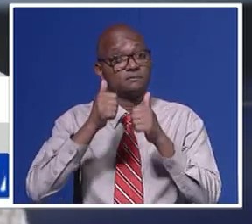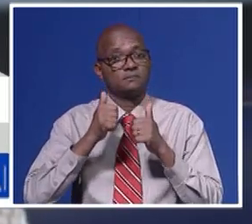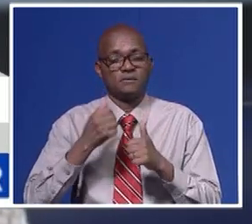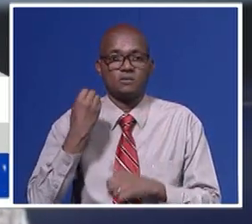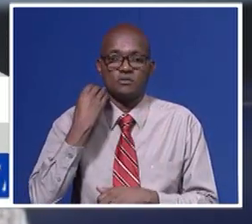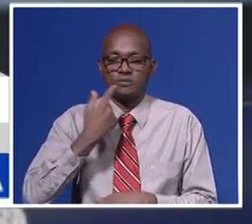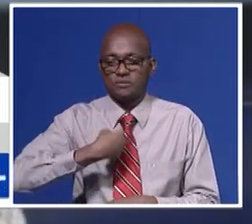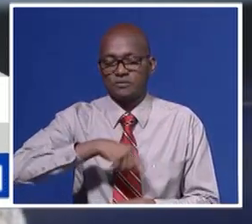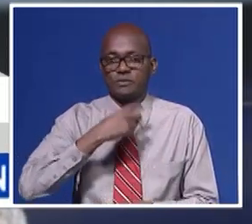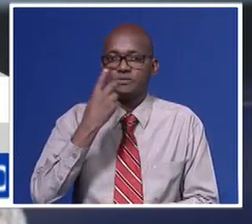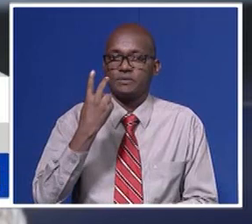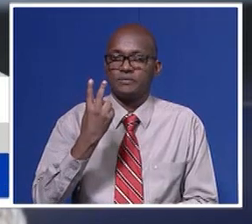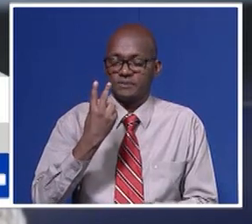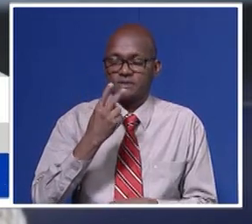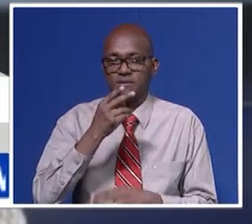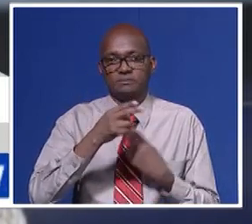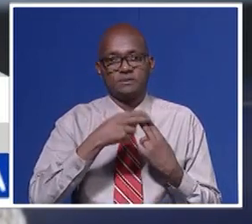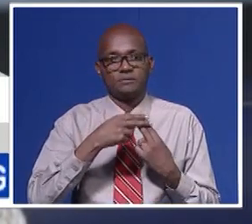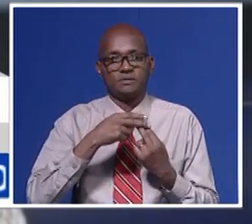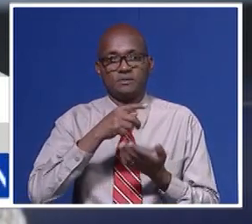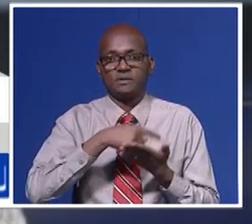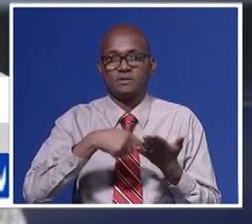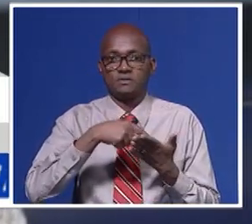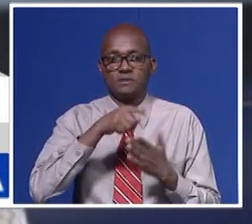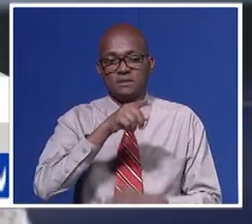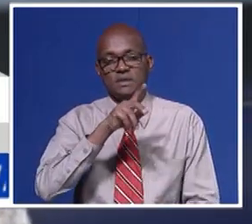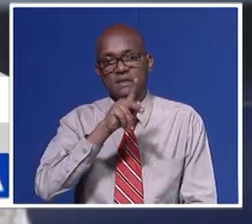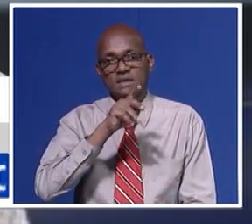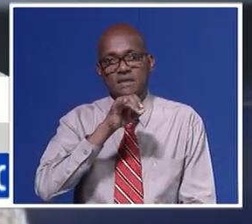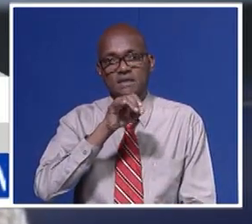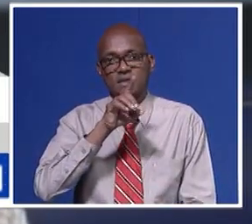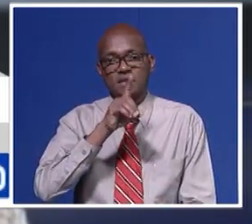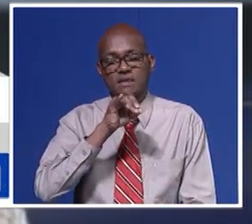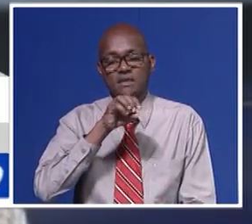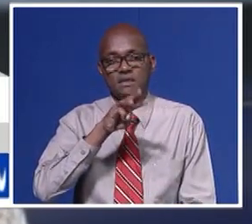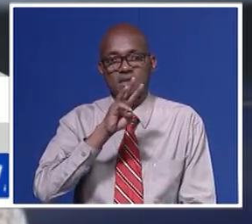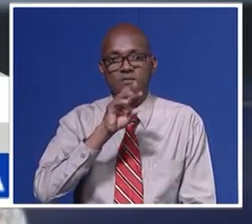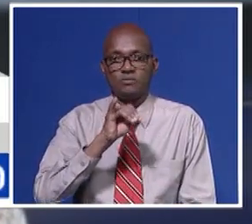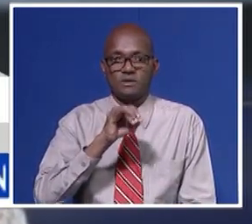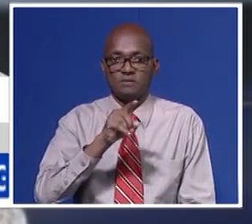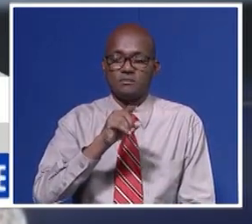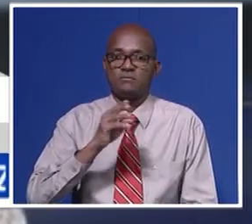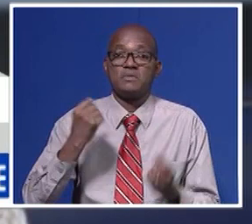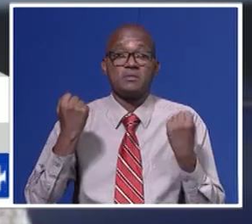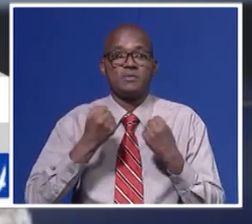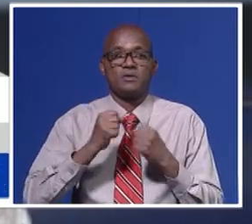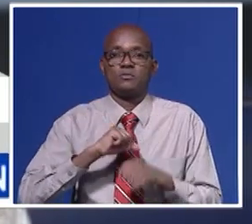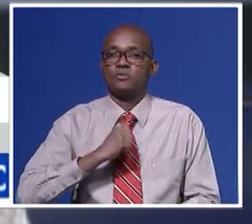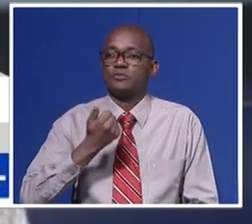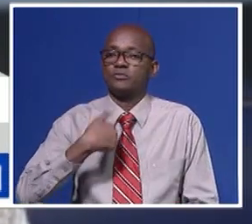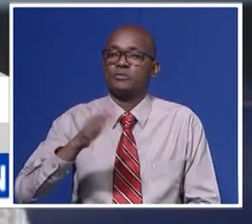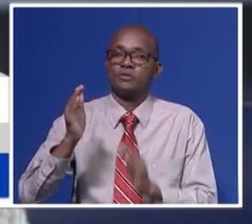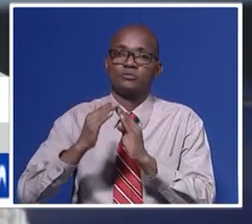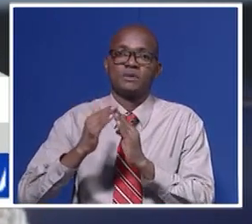wagonjwa wetu wawili waliokuwa kipatiwa matibabu katika kituo cha Kidimni wameshapona na kuruhusiwa kurudi nyumbani,